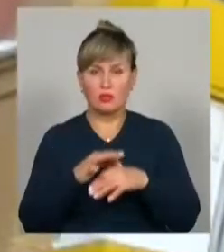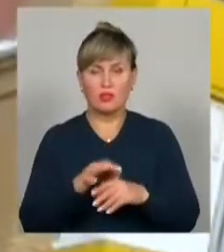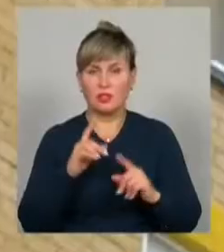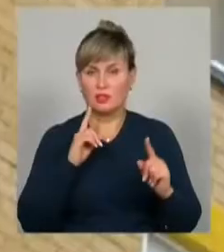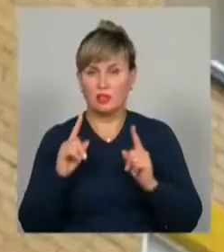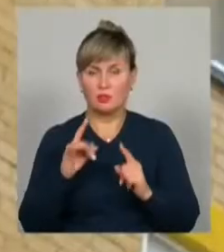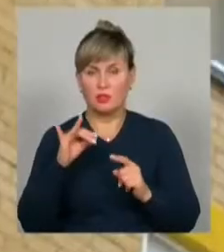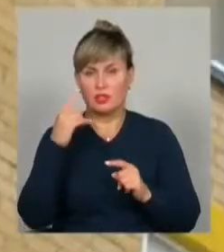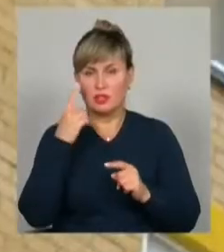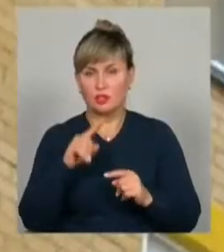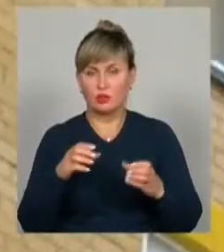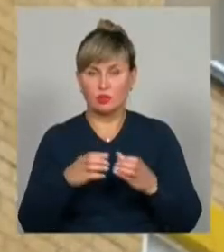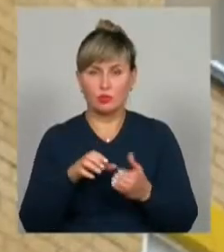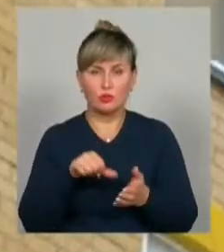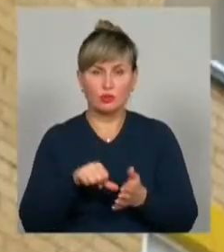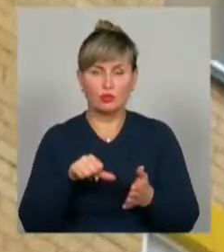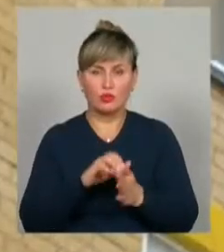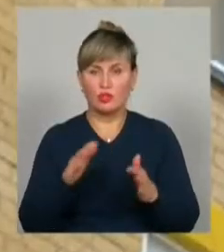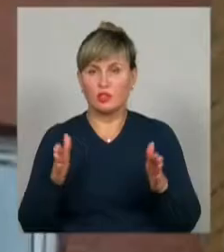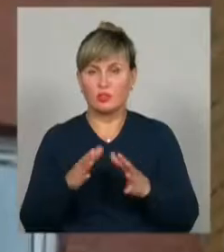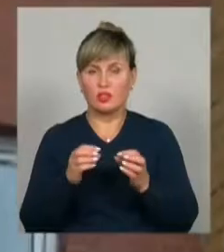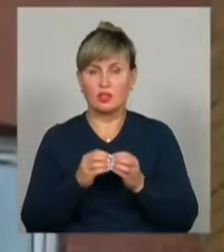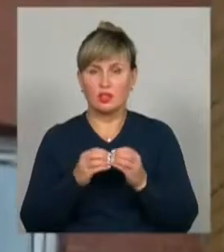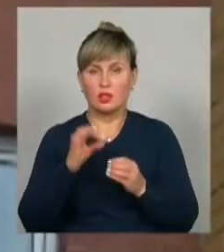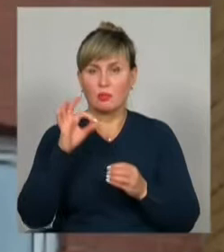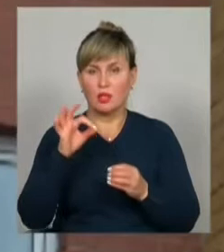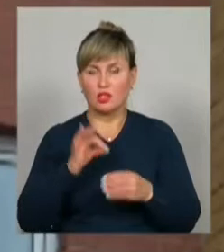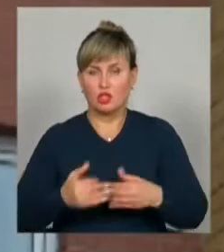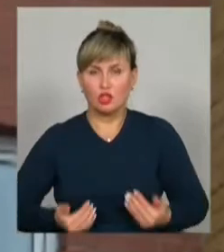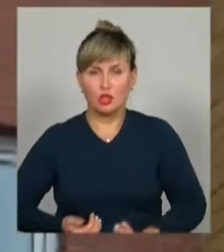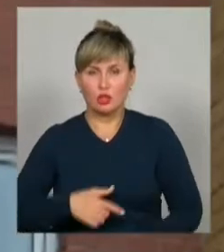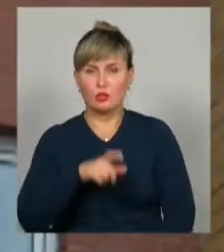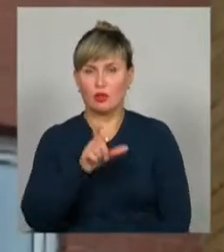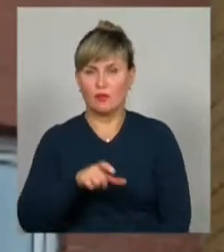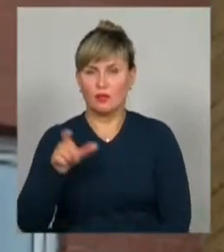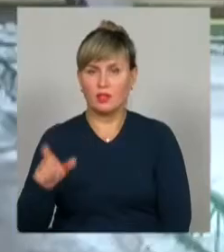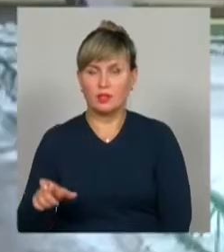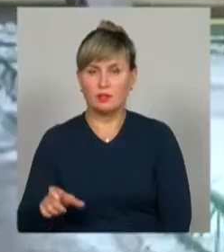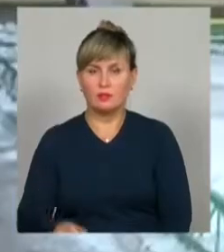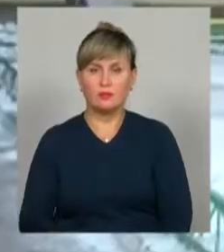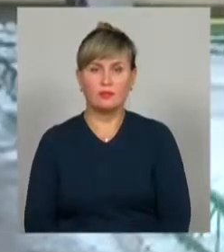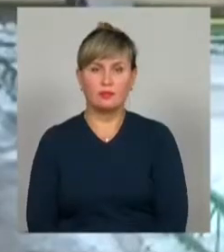собрание инициативной группы с участием не менее 10% жильцов.